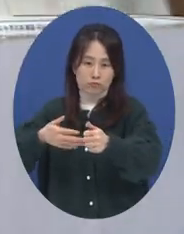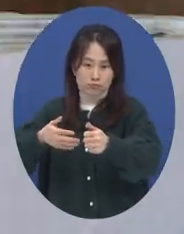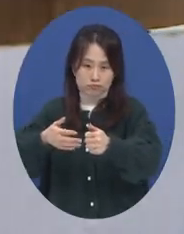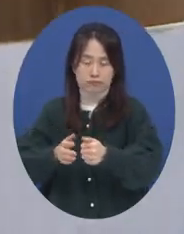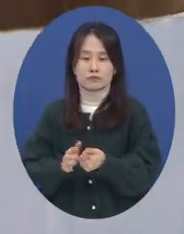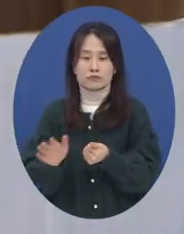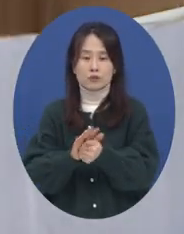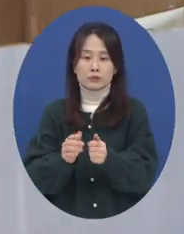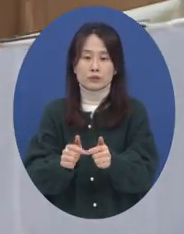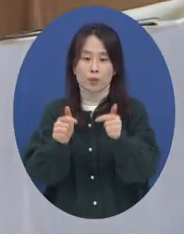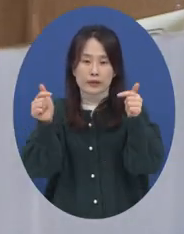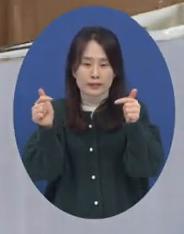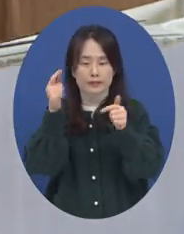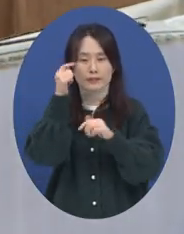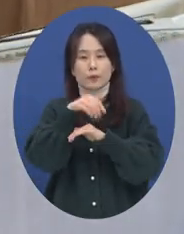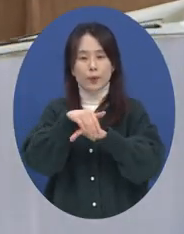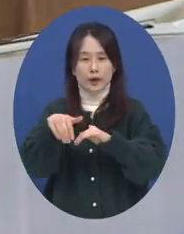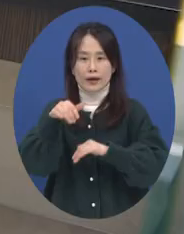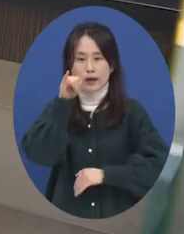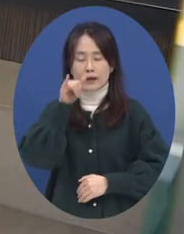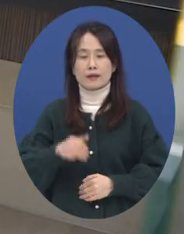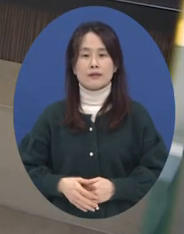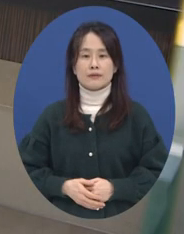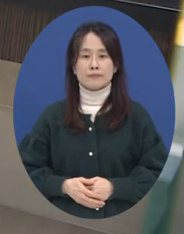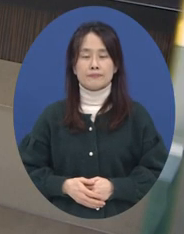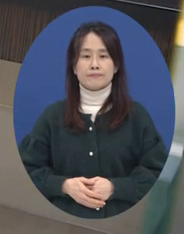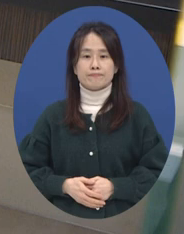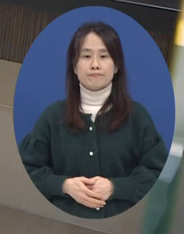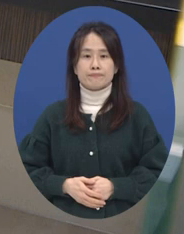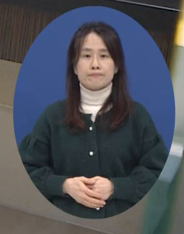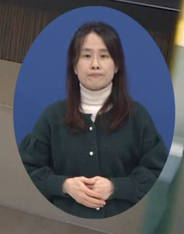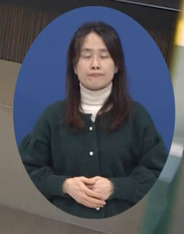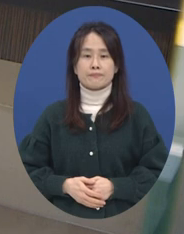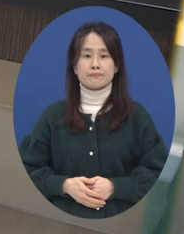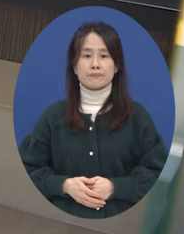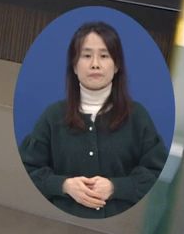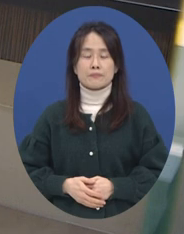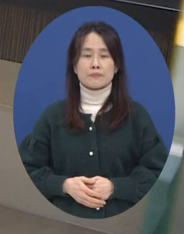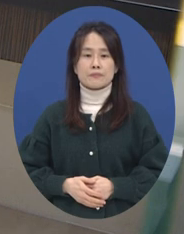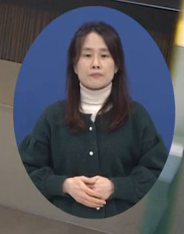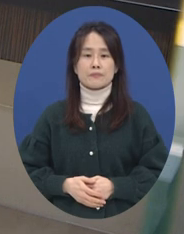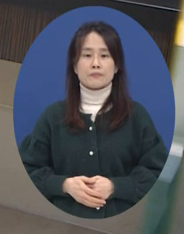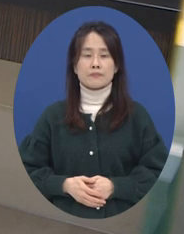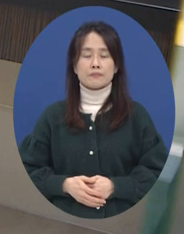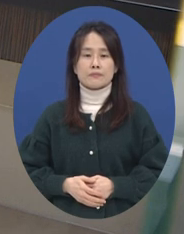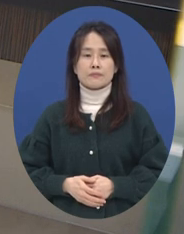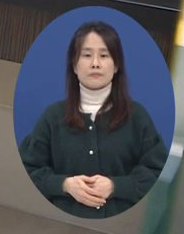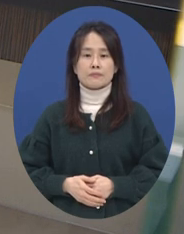서비스가 더 확대될 수 있도록 할 계획입니다. 경기지TV 최지연입니다.